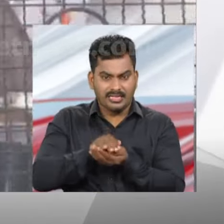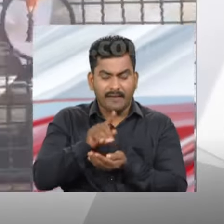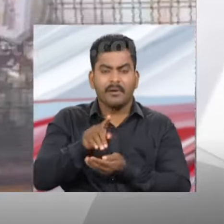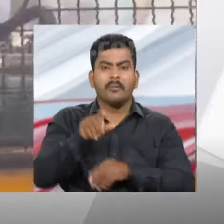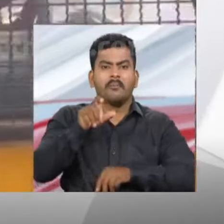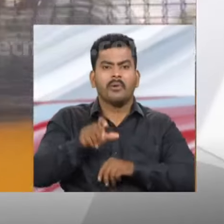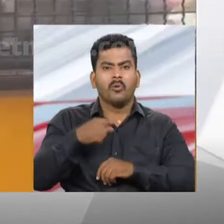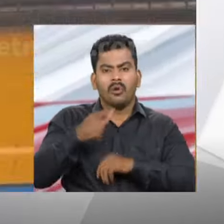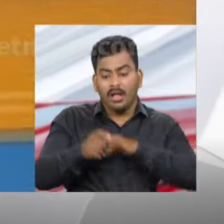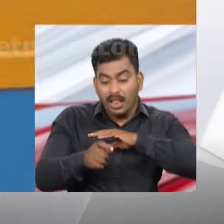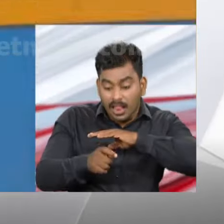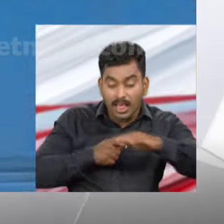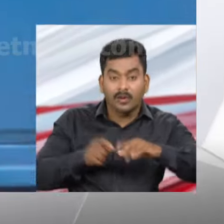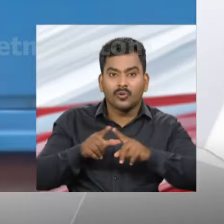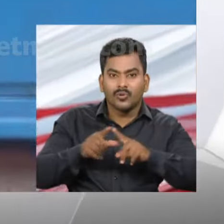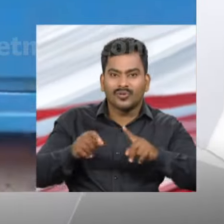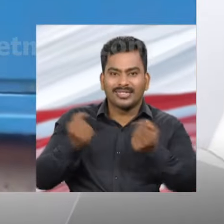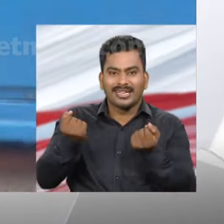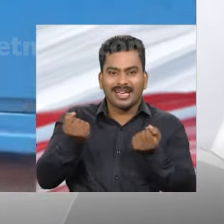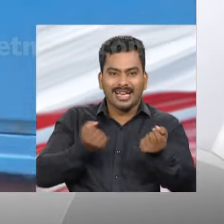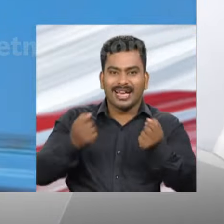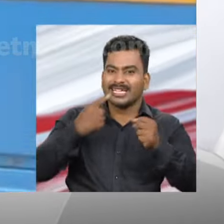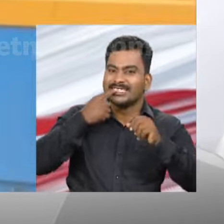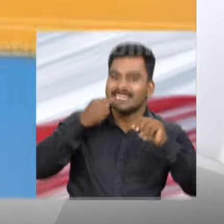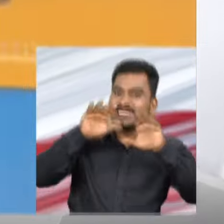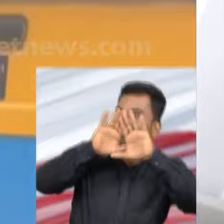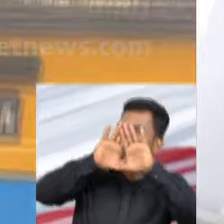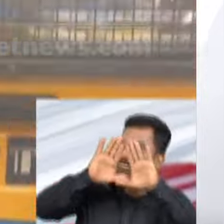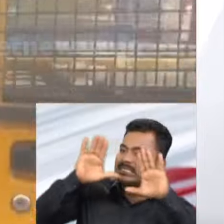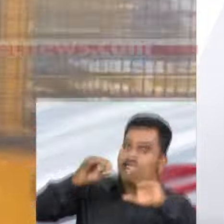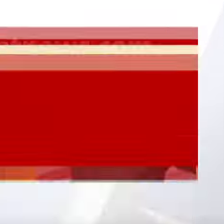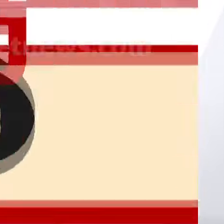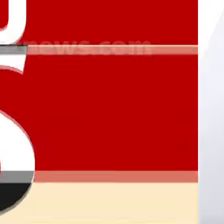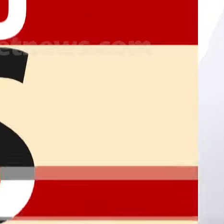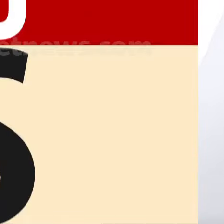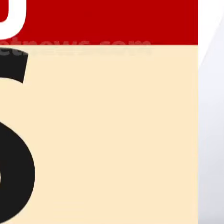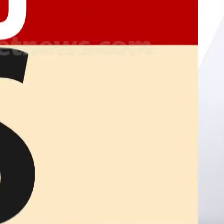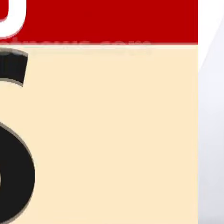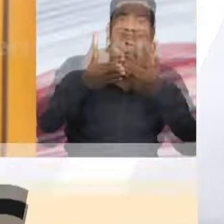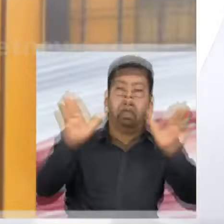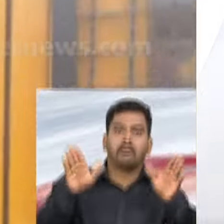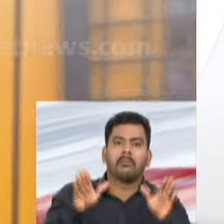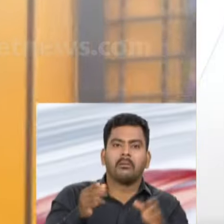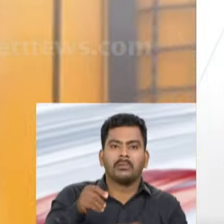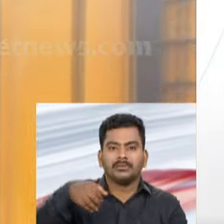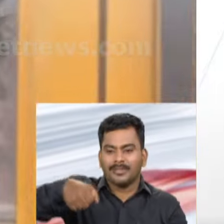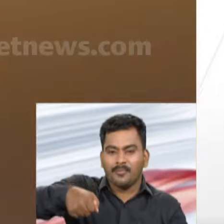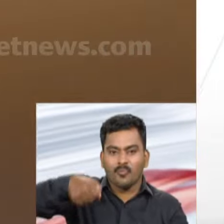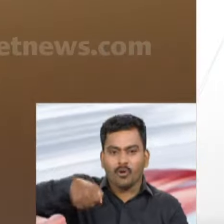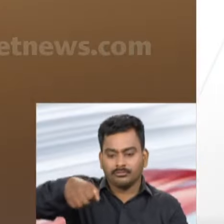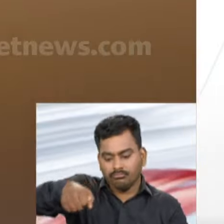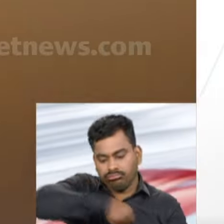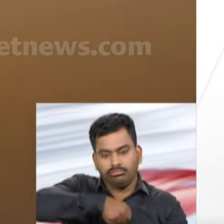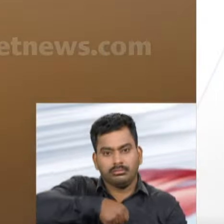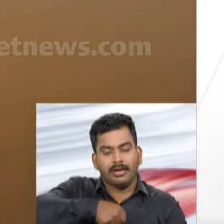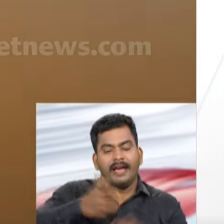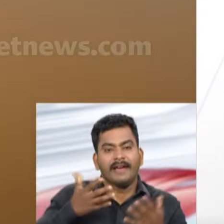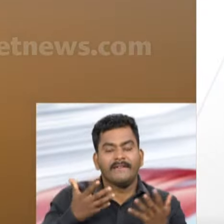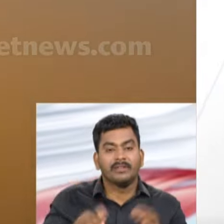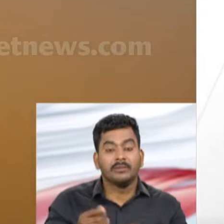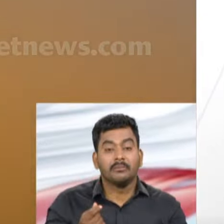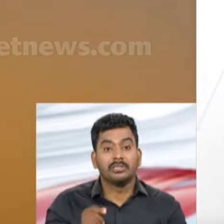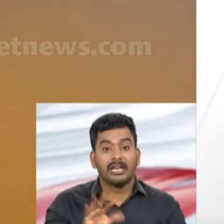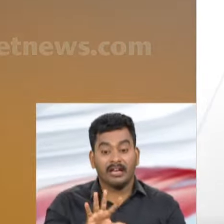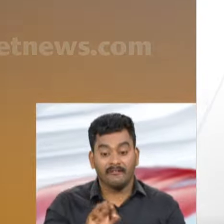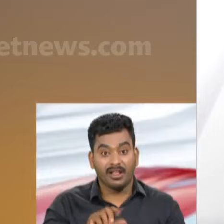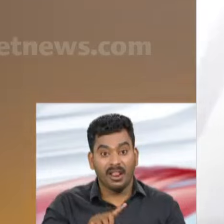എടുത്തു കൊണ്ടുപോവുകയായിരുന്നു. പണമടങ്ങിയ ബോക്സ് ഈ വാഹനത്തിന്റെ സീറ്റിലാണ് വെച്ചിരുന്നതെന്നാണ് അറിയുന്നത്. ഈ ഒരു ഉദ്യോഗസ്ഥനും